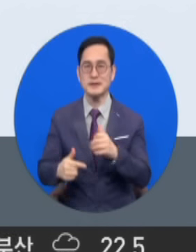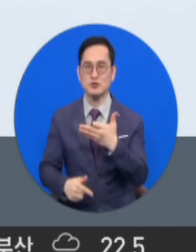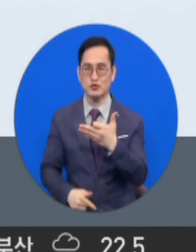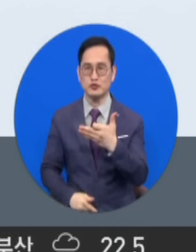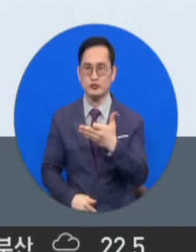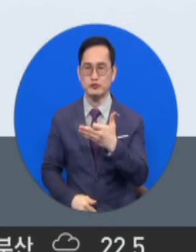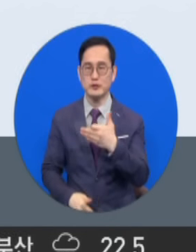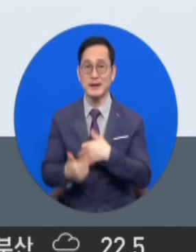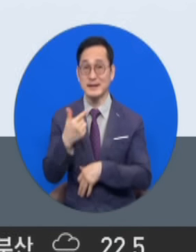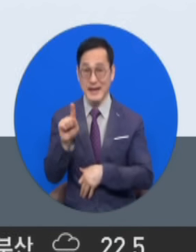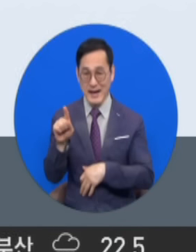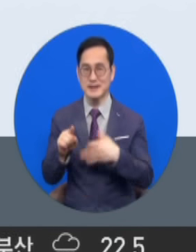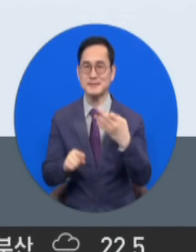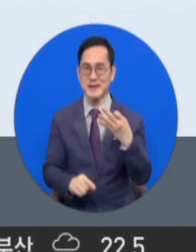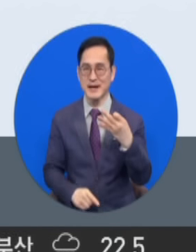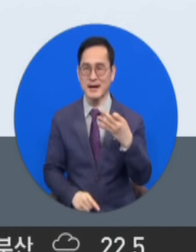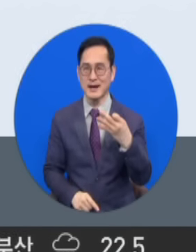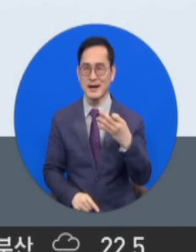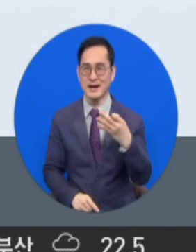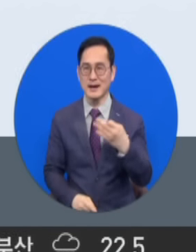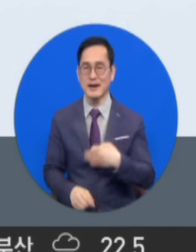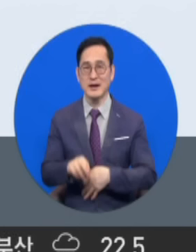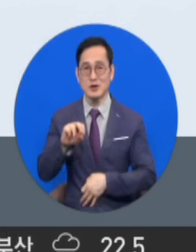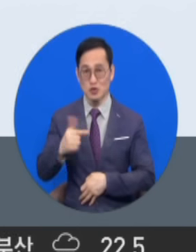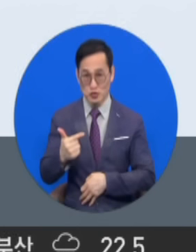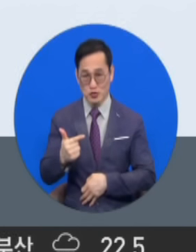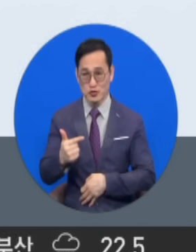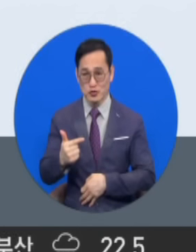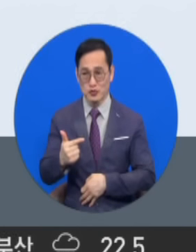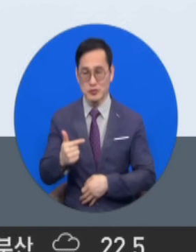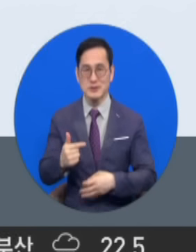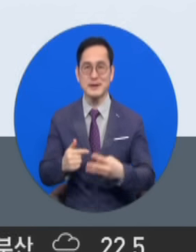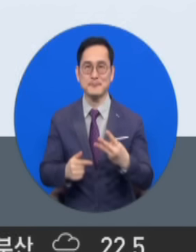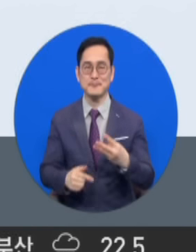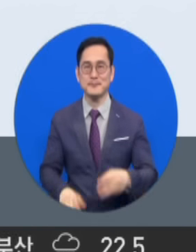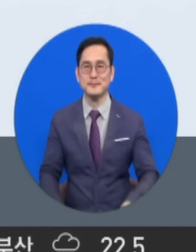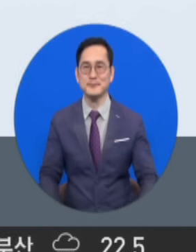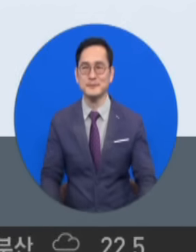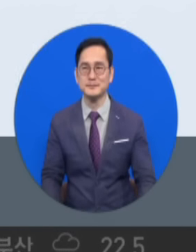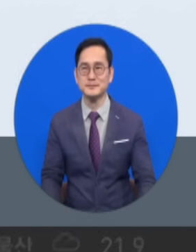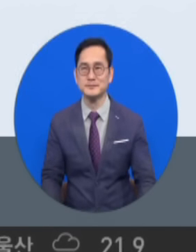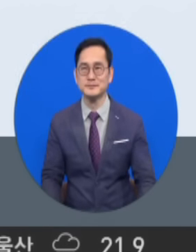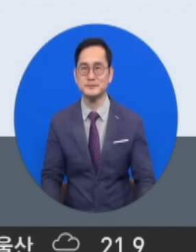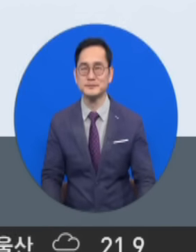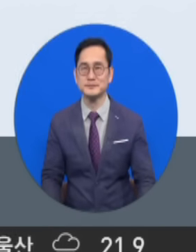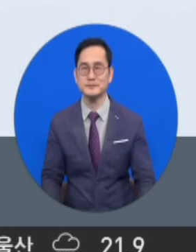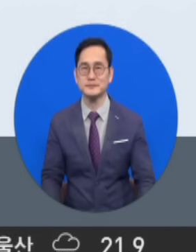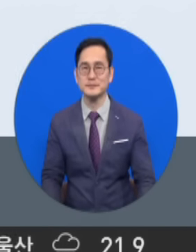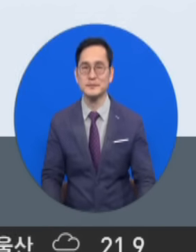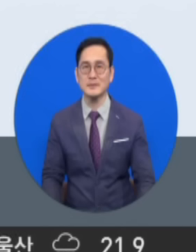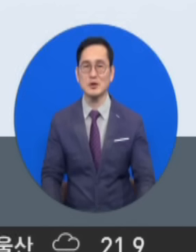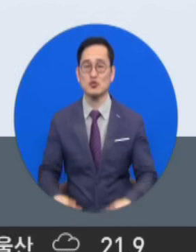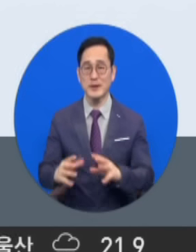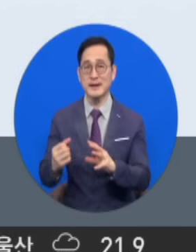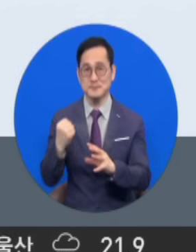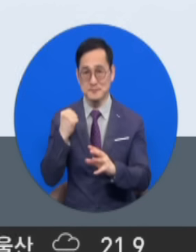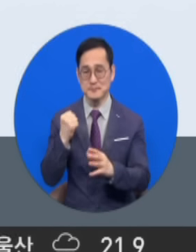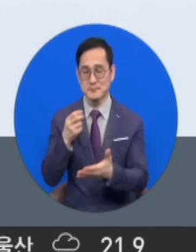19%, 나경원 후보가 14%. 그런데 문제는 국민의힘 룰상, 전당대회